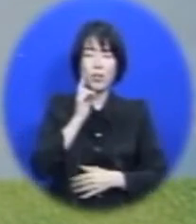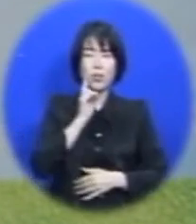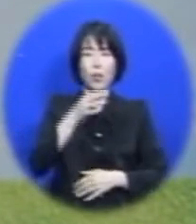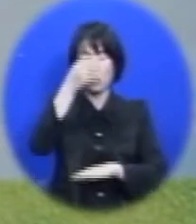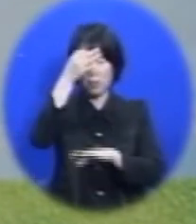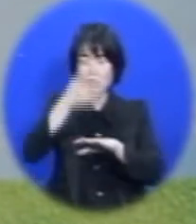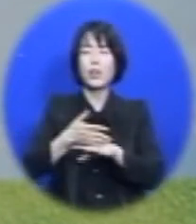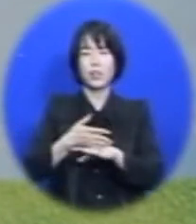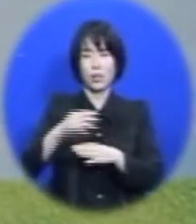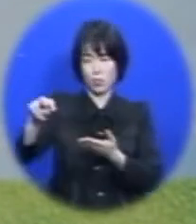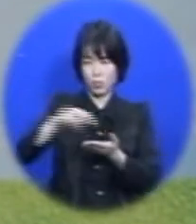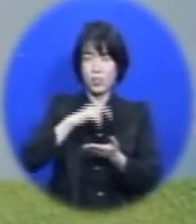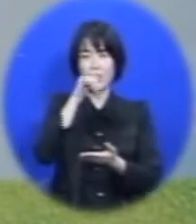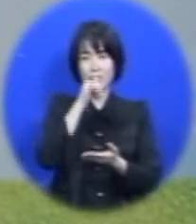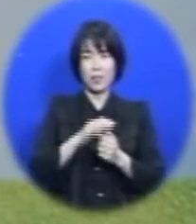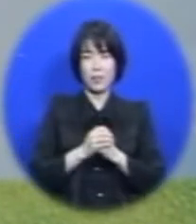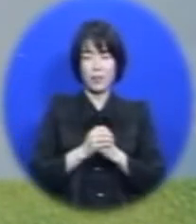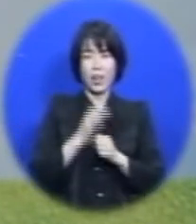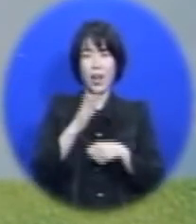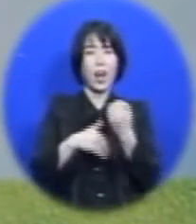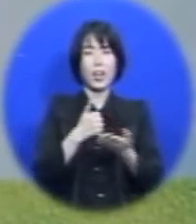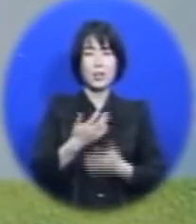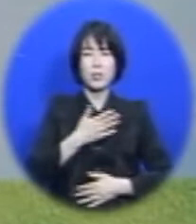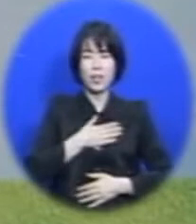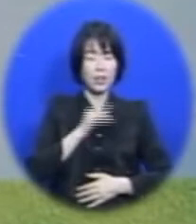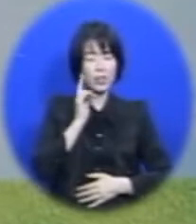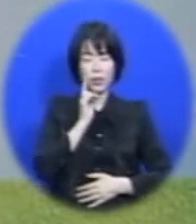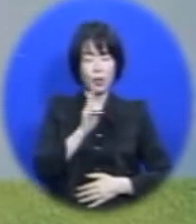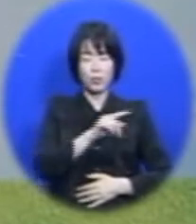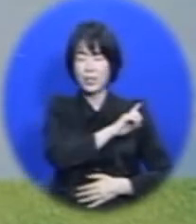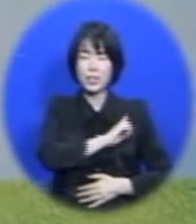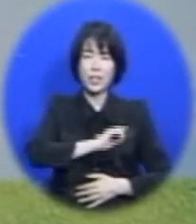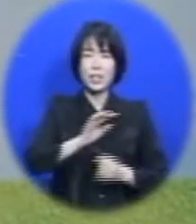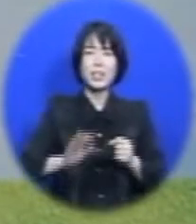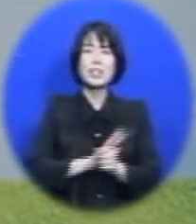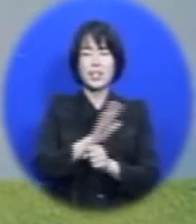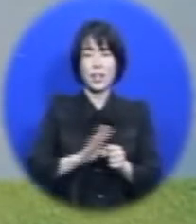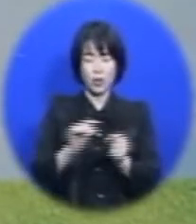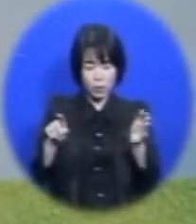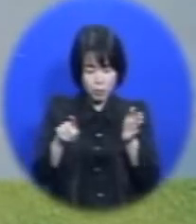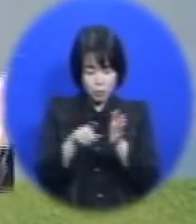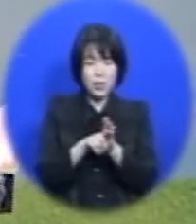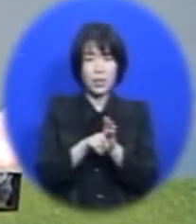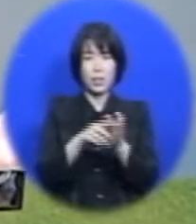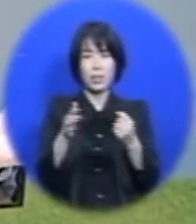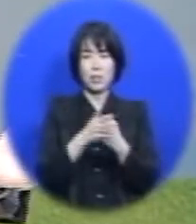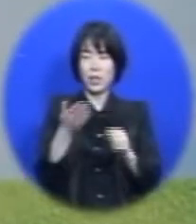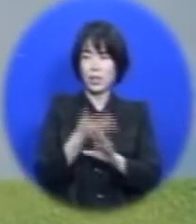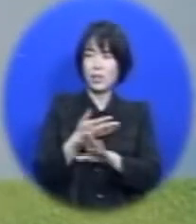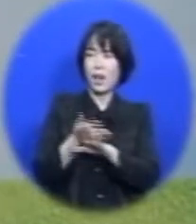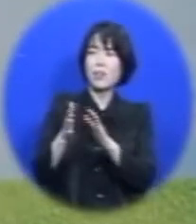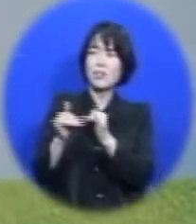미안했어요. 이렇게. 하나님이 나를 너무나 가장 사랑하신다고 이렇게 믿어지니까 다른